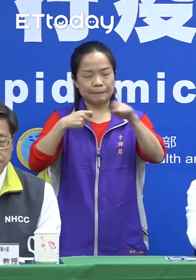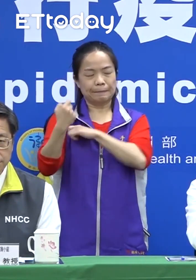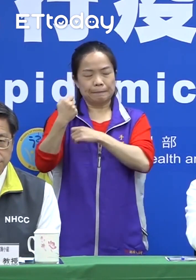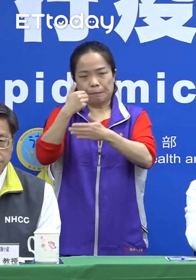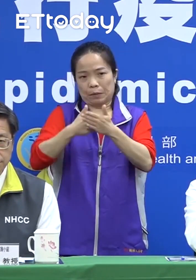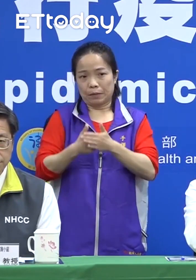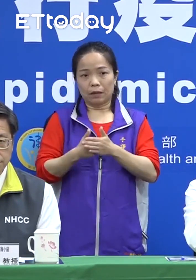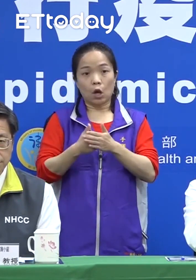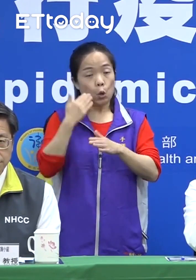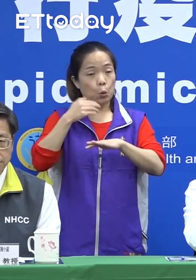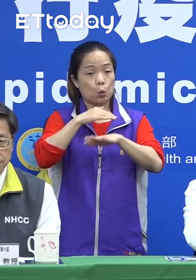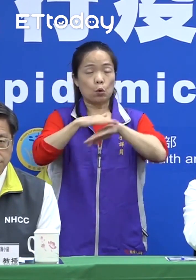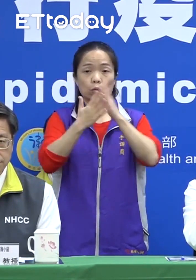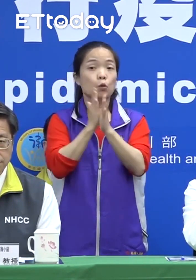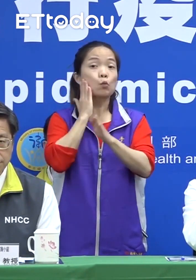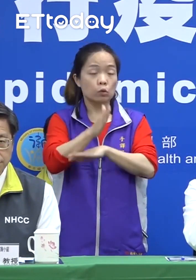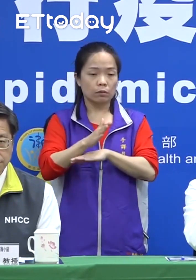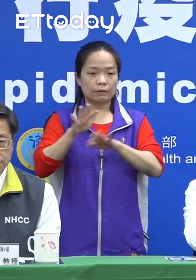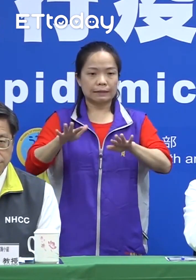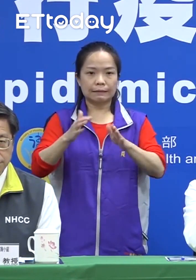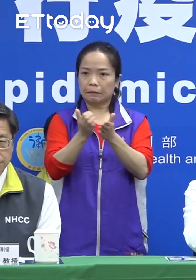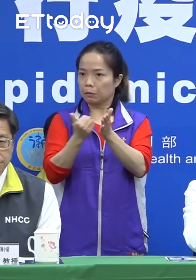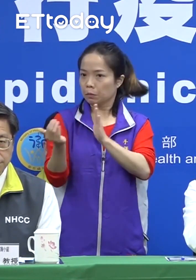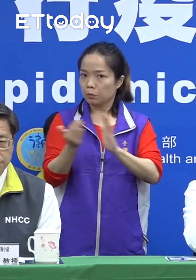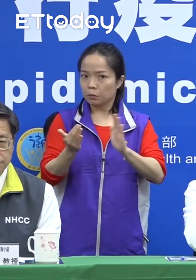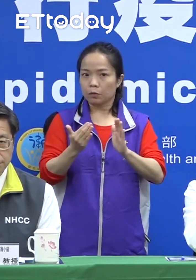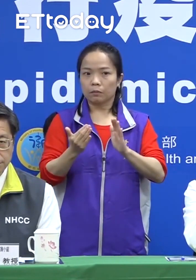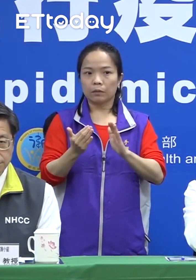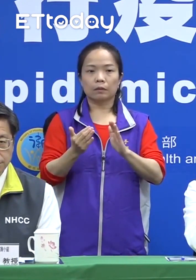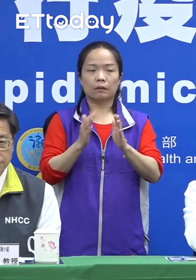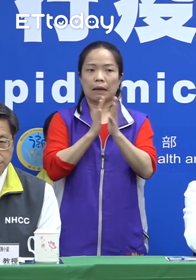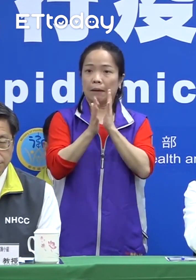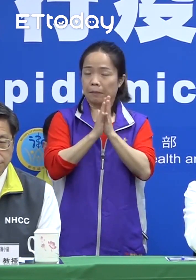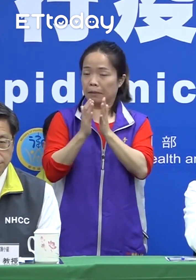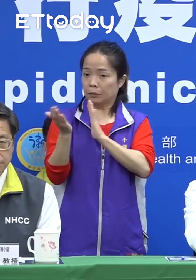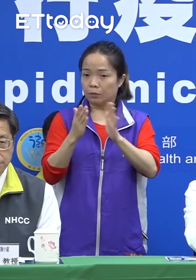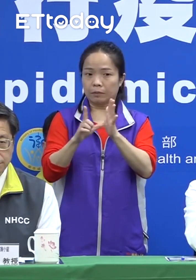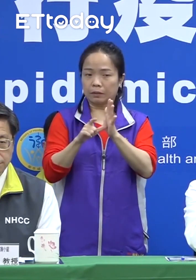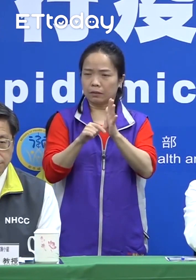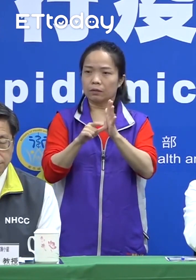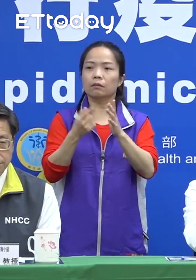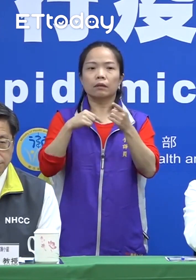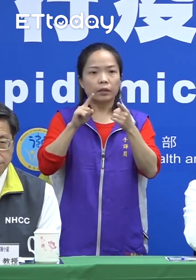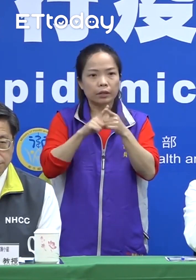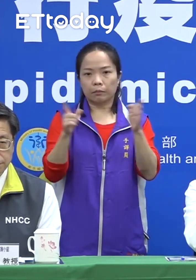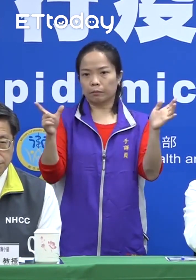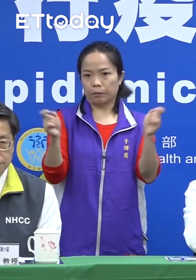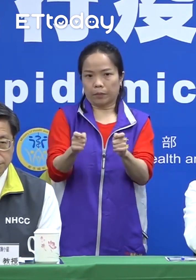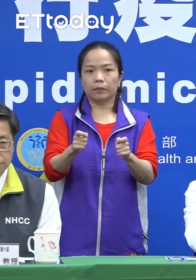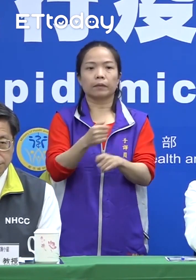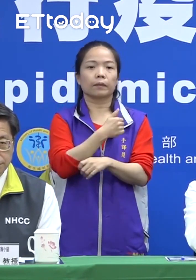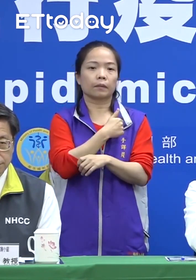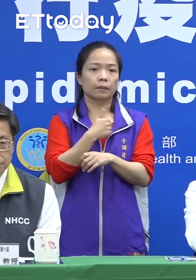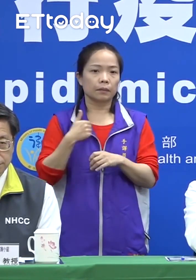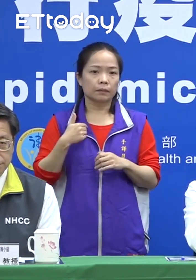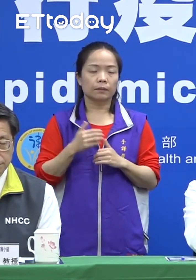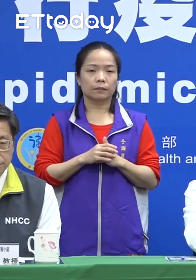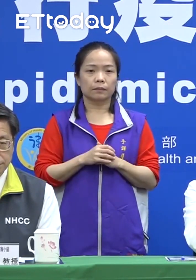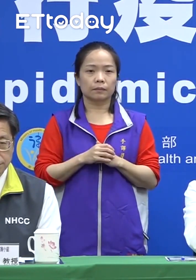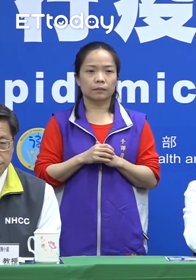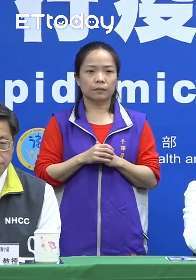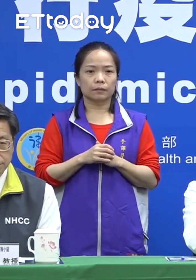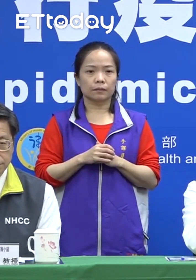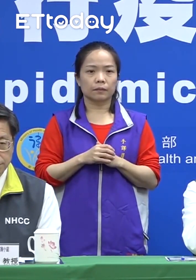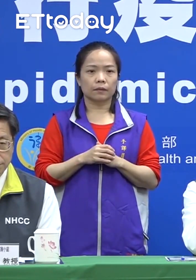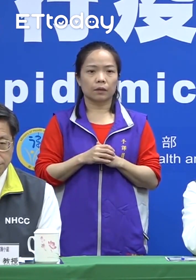切顺利的话，今天整体的准备哈，整个安排准备的时间，好，应该都会大幅的缩短。